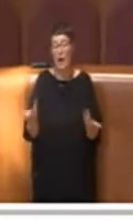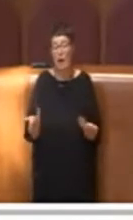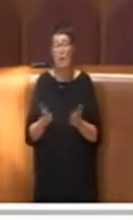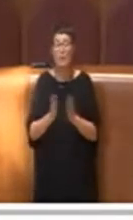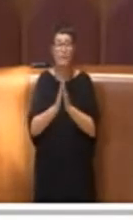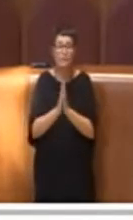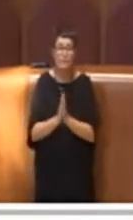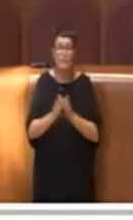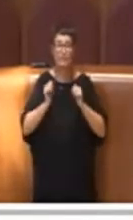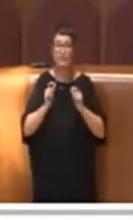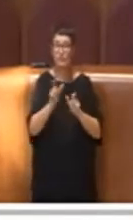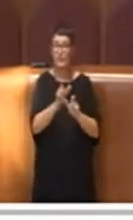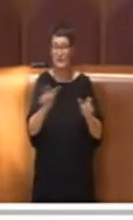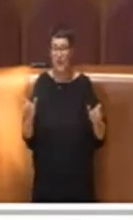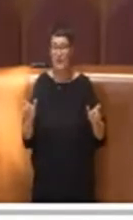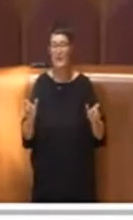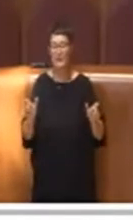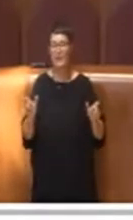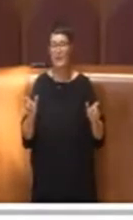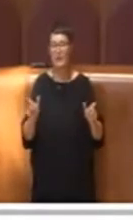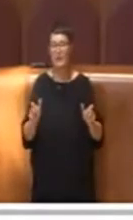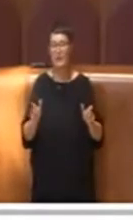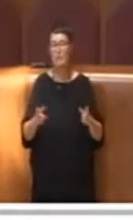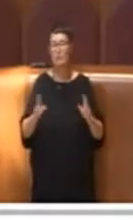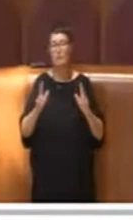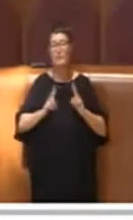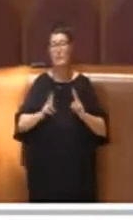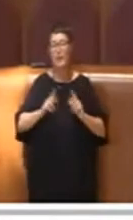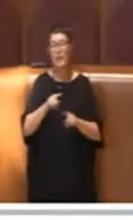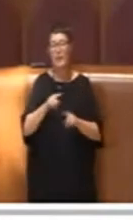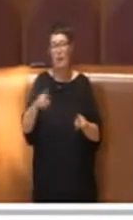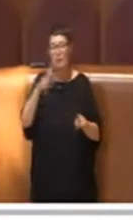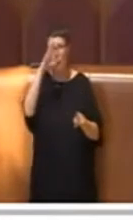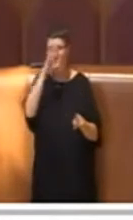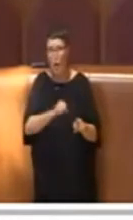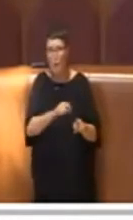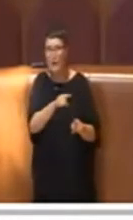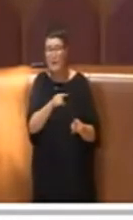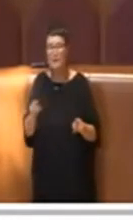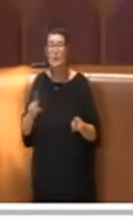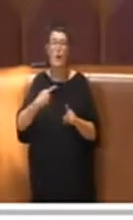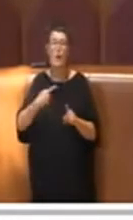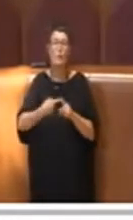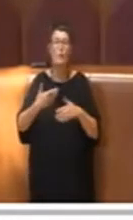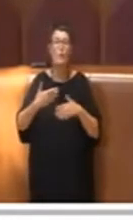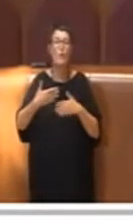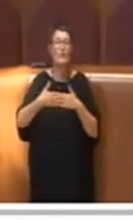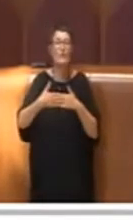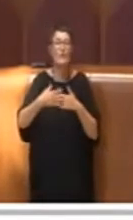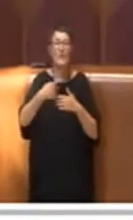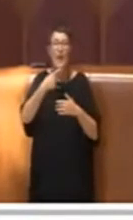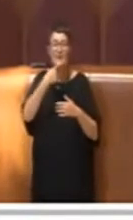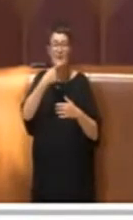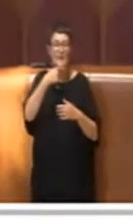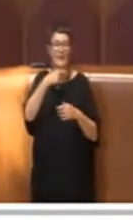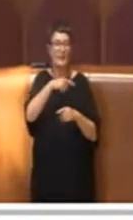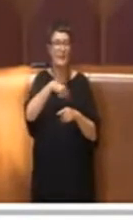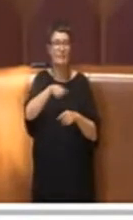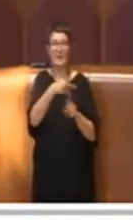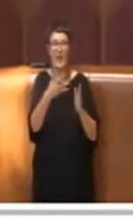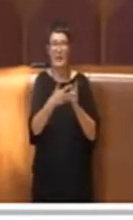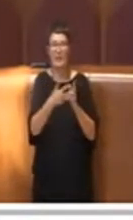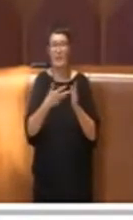cittadini a coloro che sono in grave difficoltà per ripartire di slancio verso appunto, una capitale che